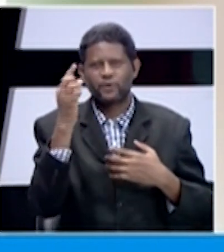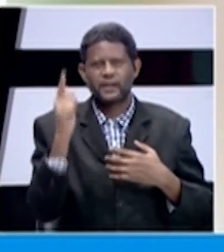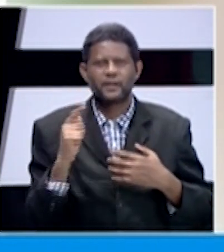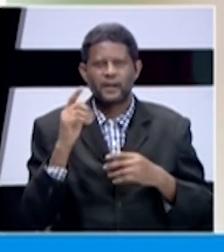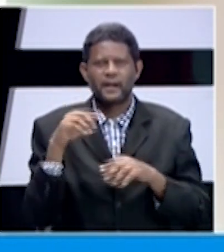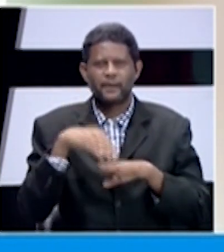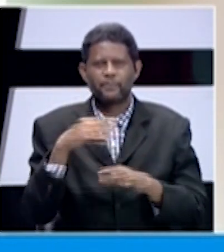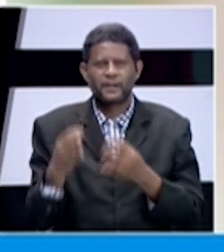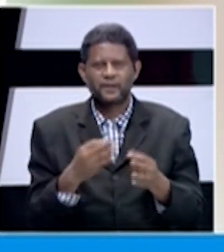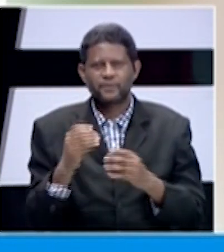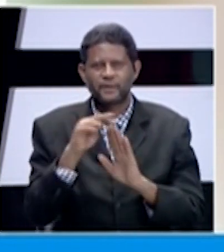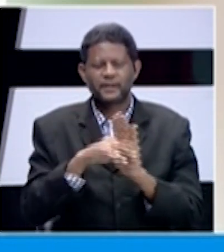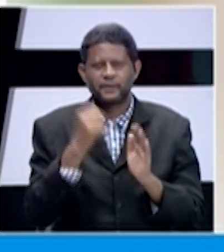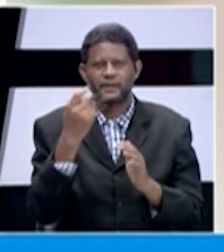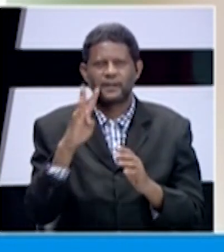እዮም። መስከረም